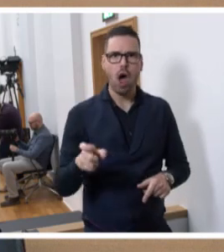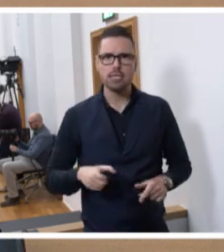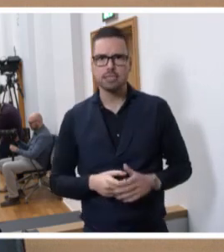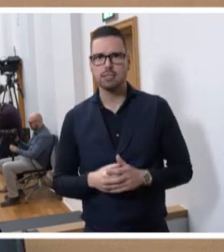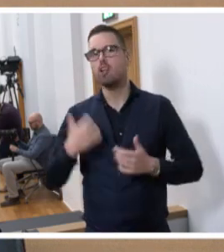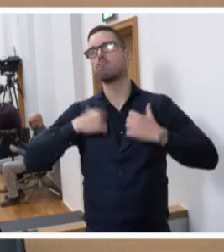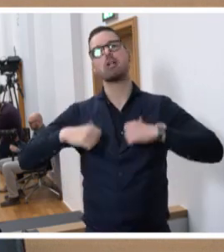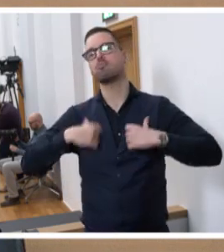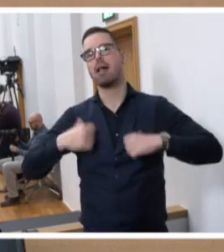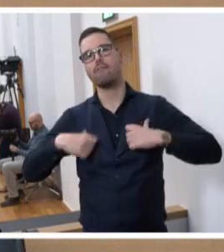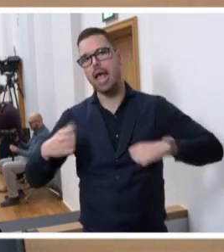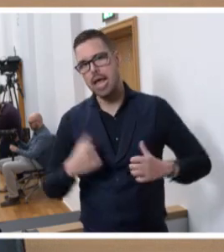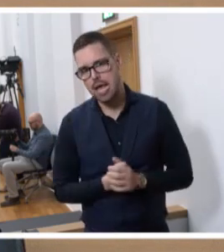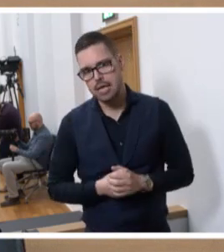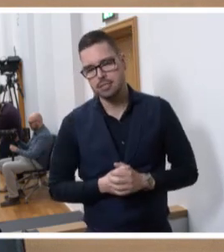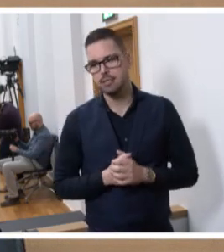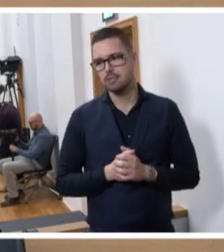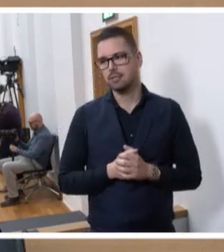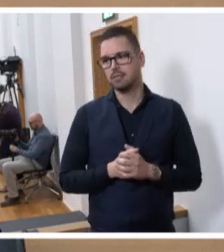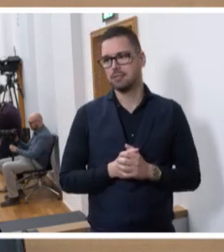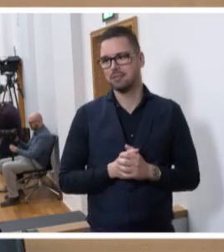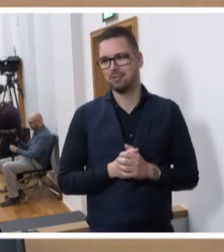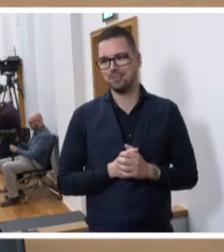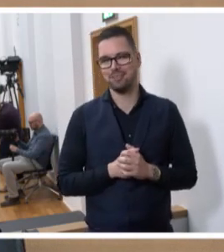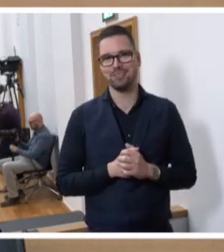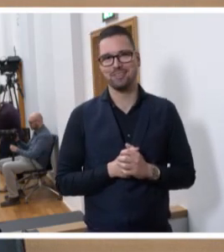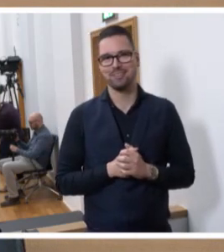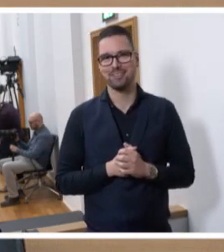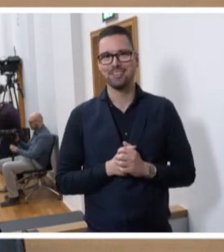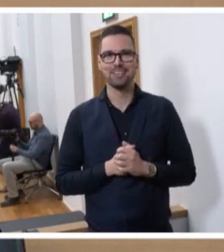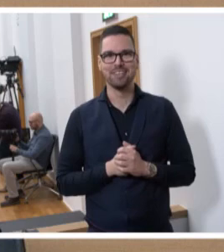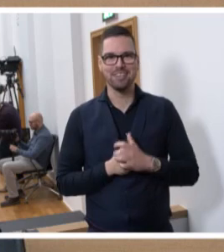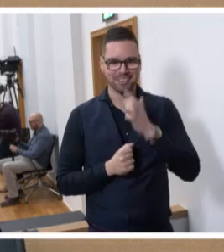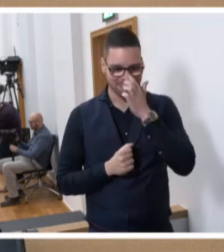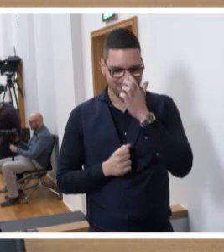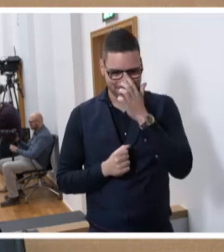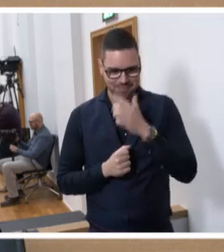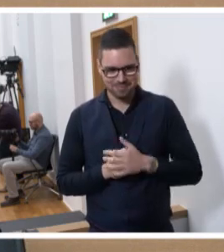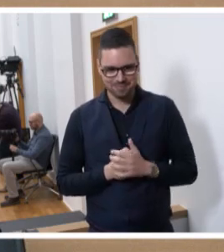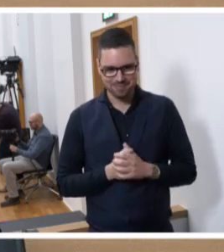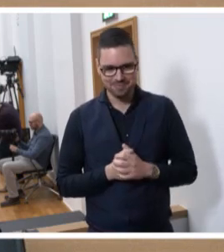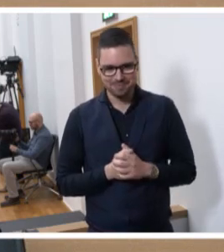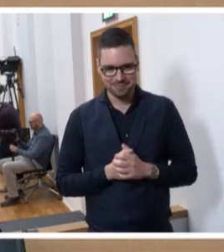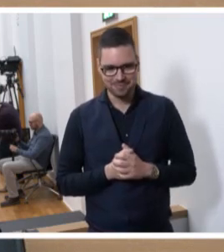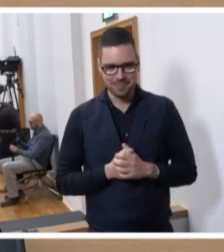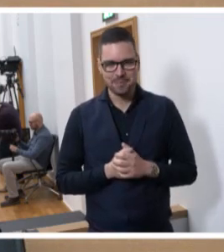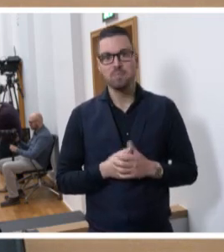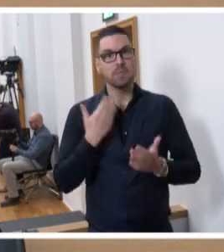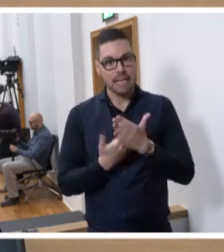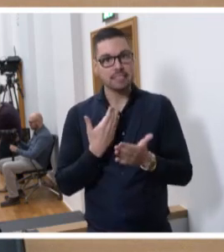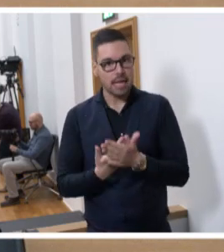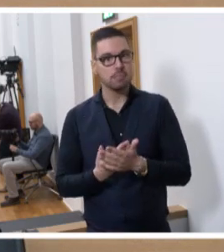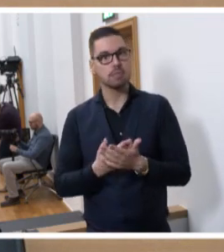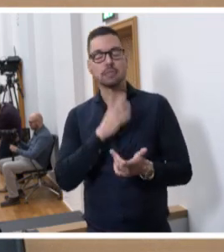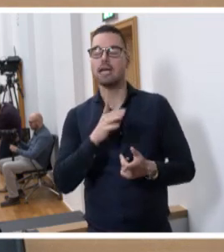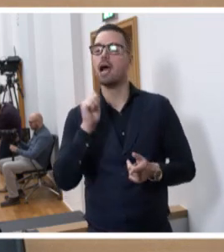wenn man das hört so ist so aber das geht nicht und deswegen und deswegen sage ich auch an der